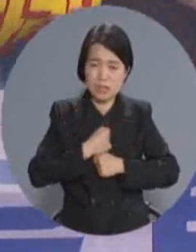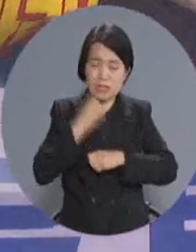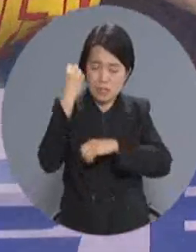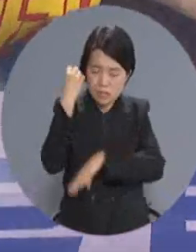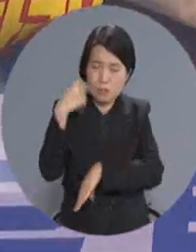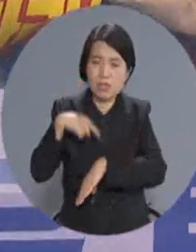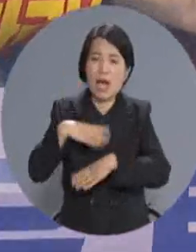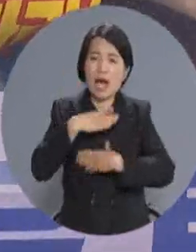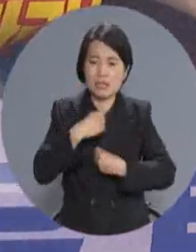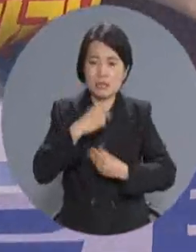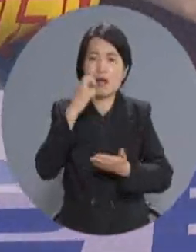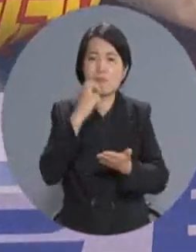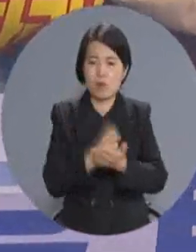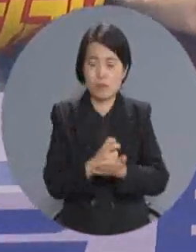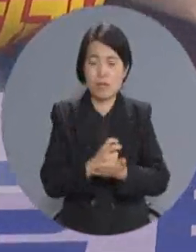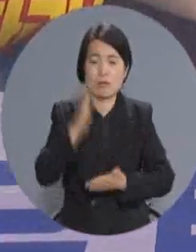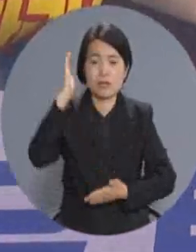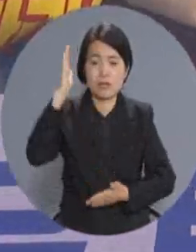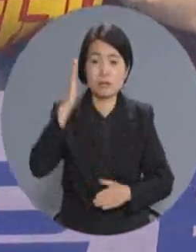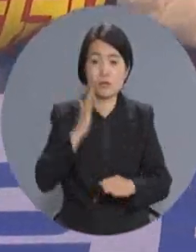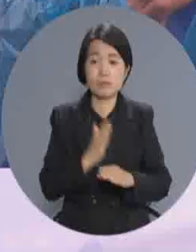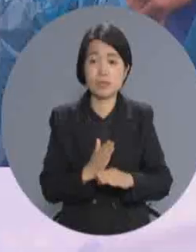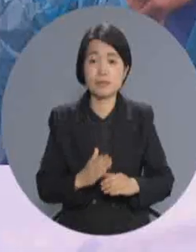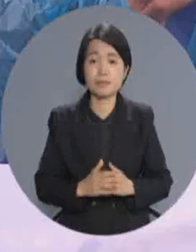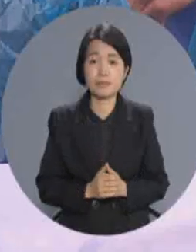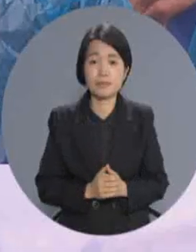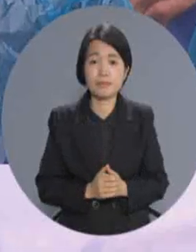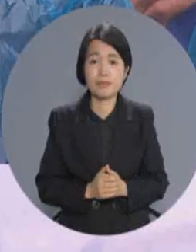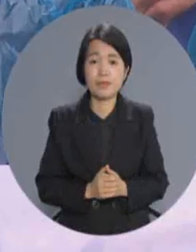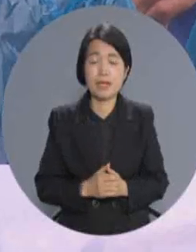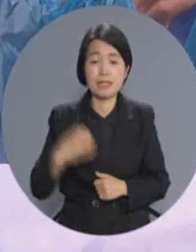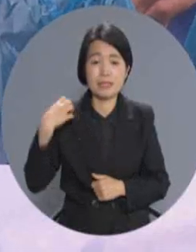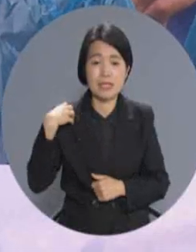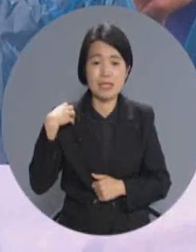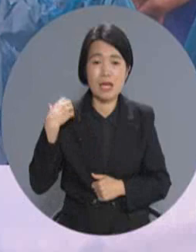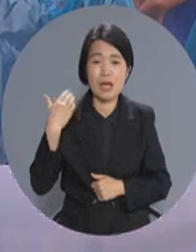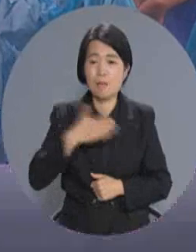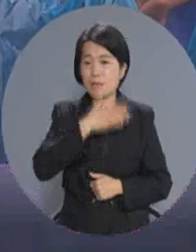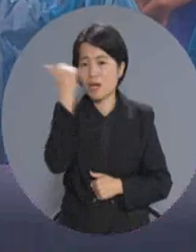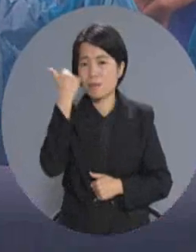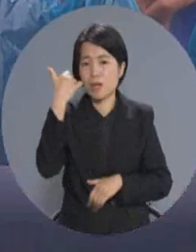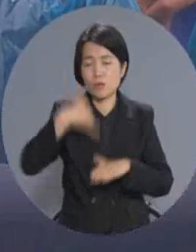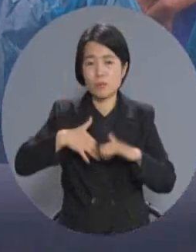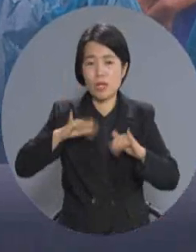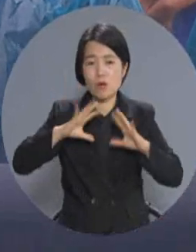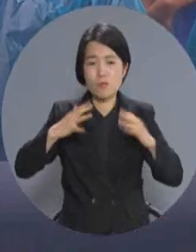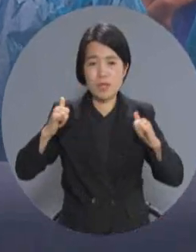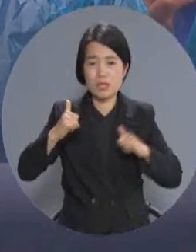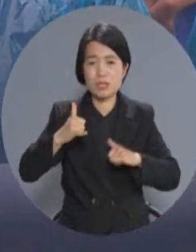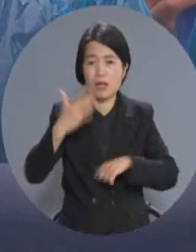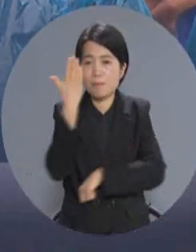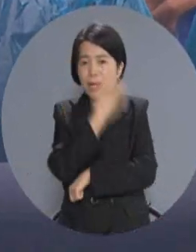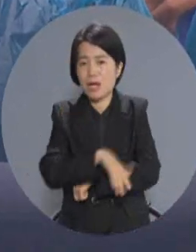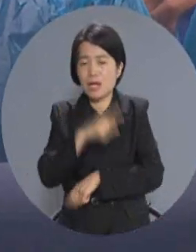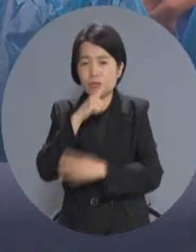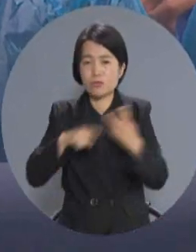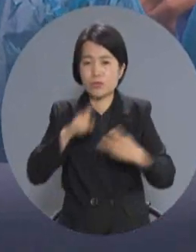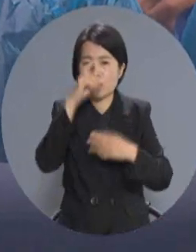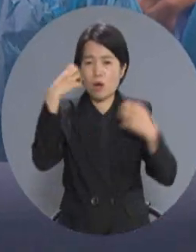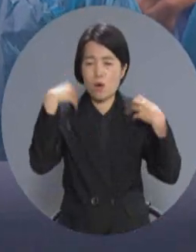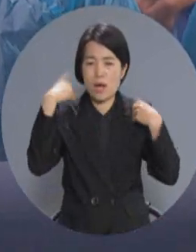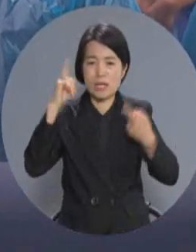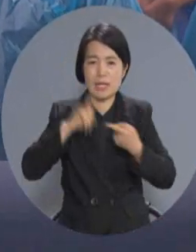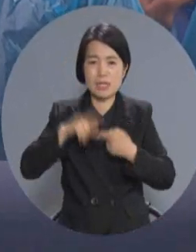최소한의 안전장치라고 주장하고 있습니다. 책임을 방기한 채 농민과 국민을 저버리는 윤석열